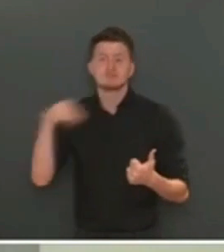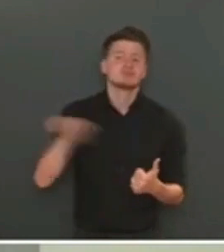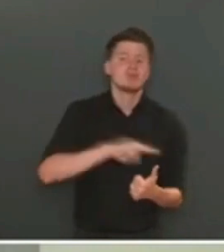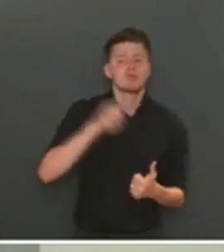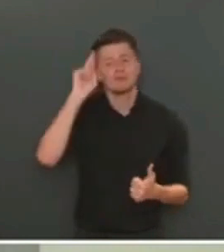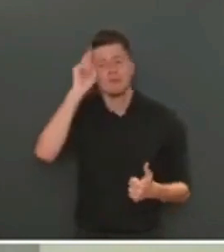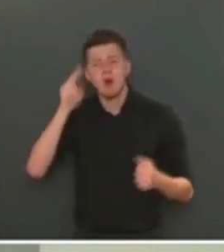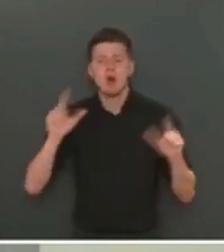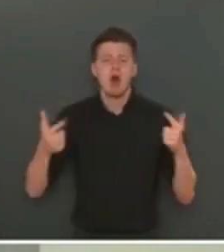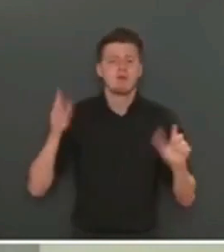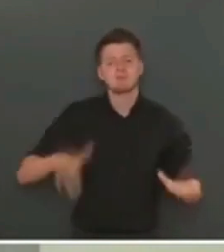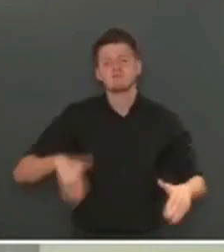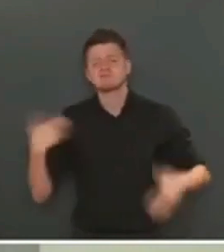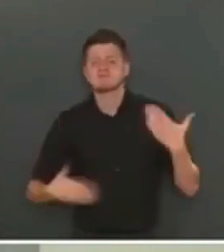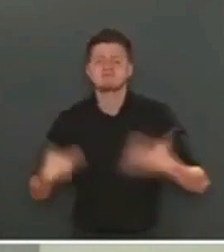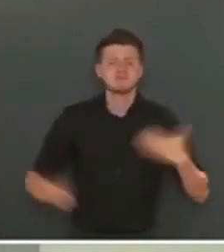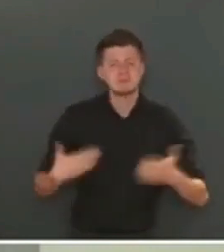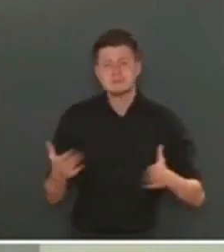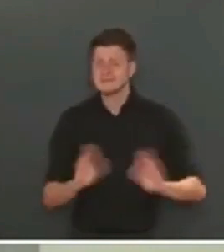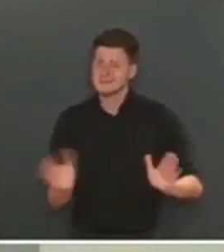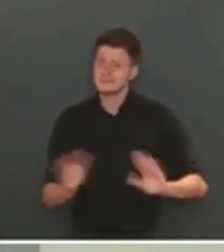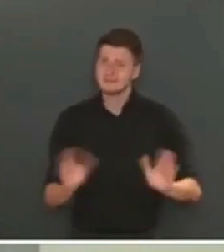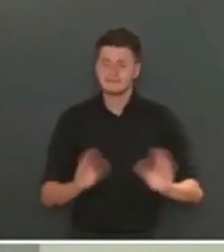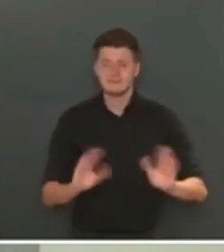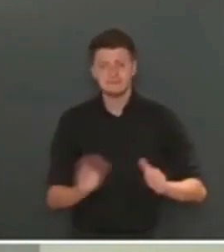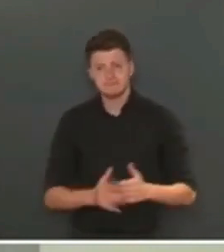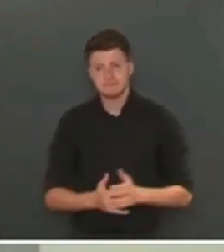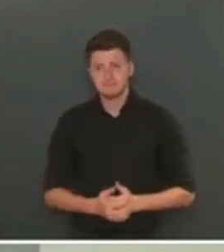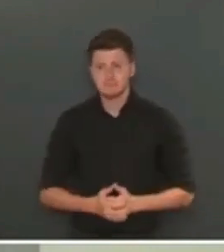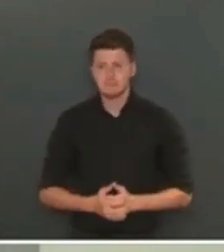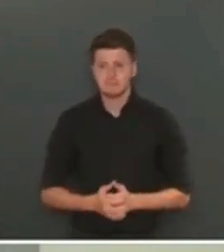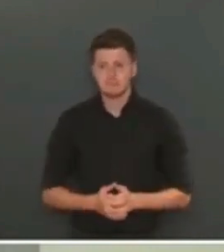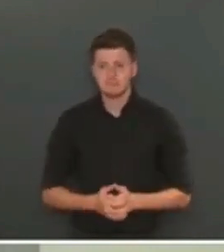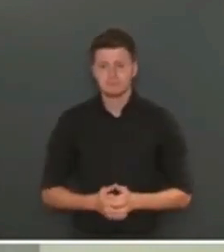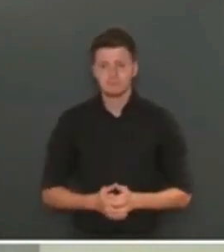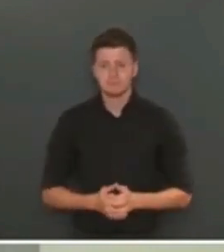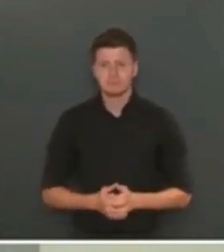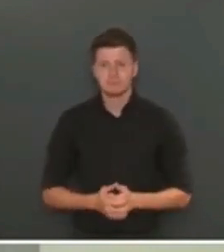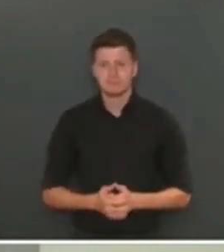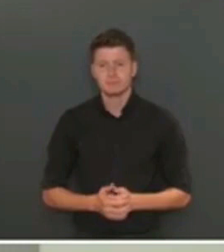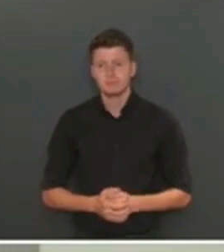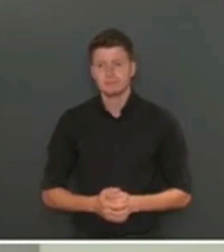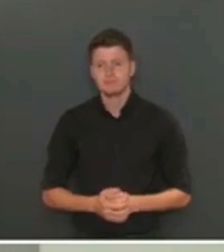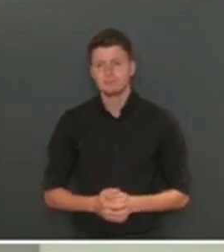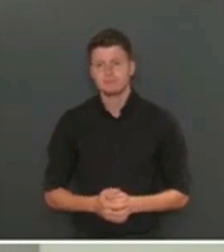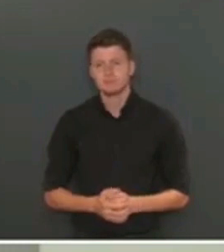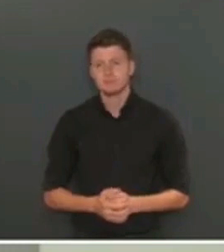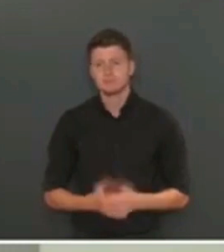donc il faut faire des efforts et retourner à la normalité aujourd'hui n'est pas encore possible,